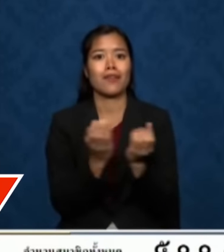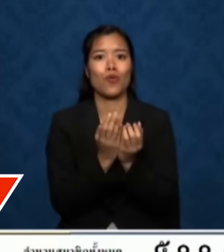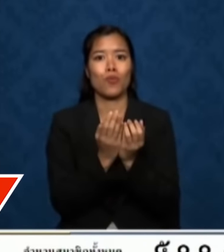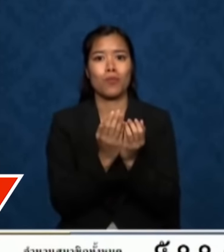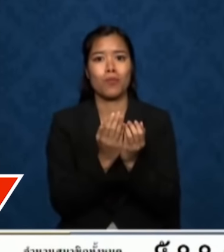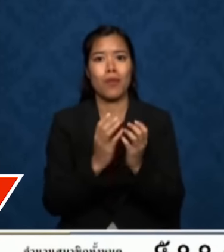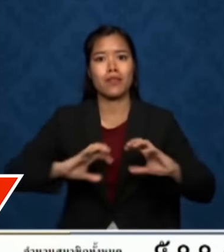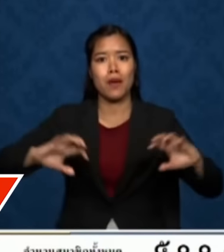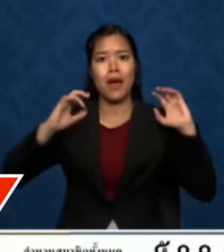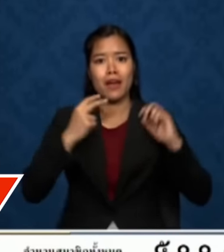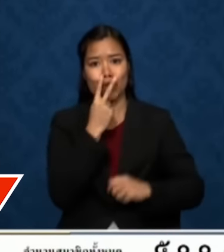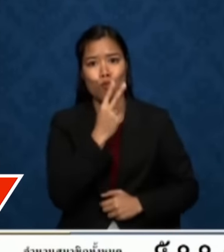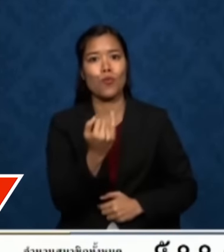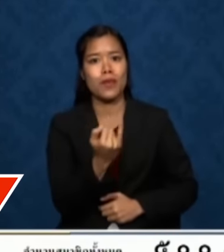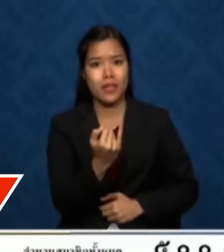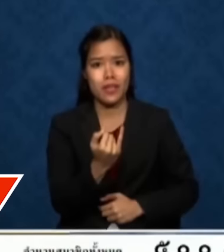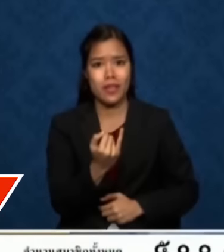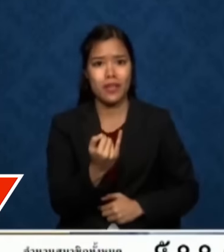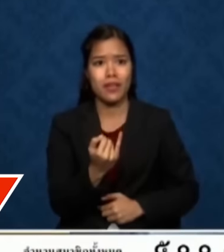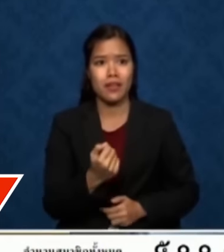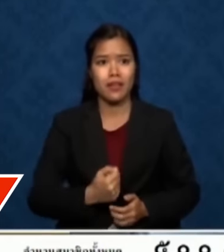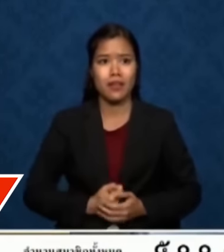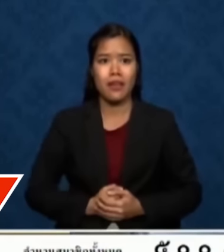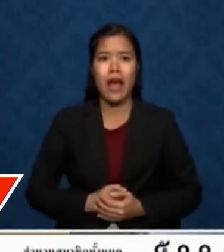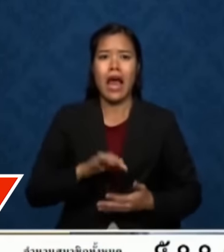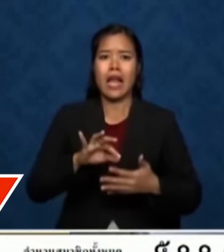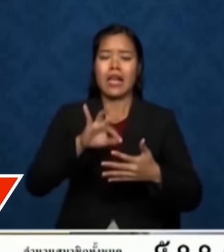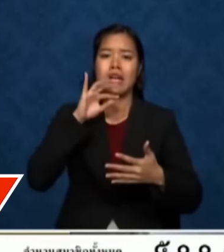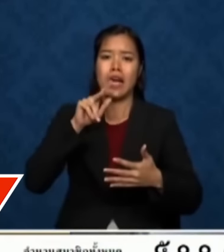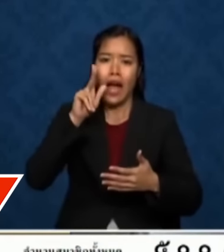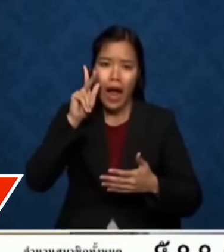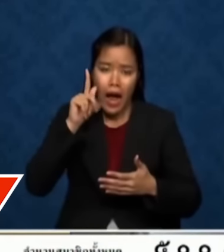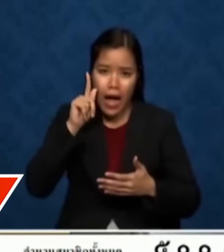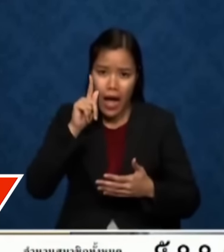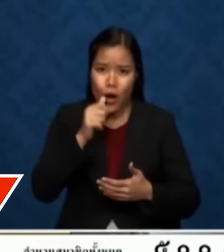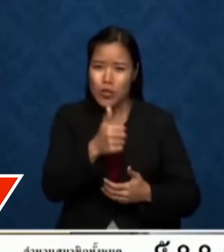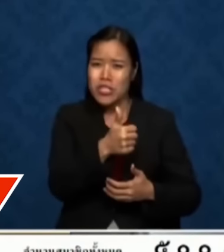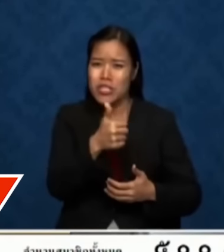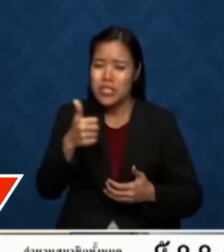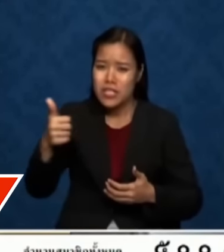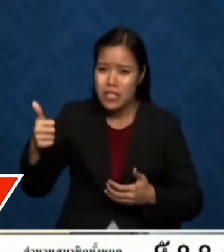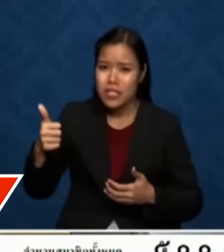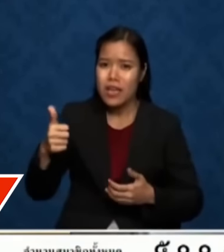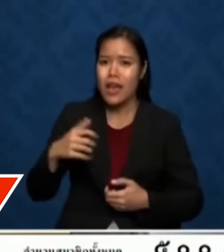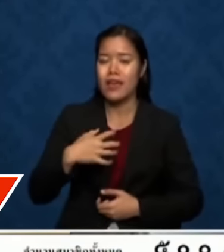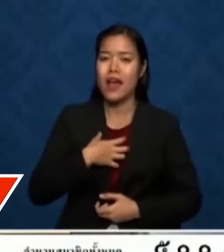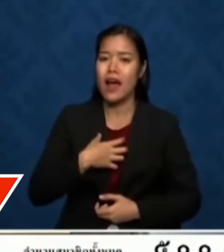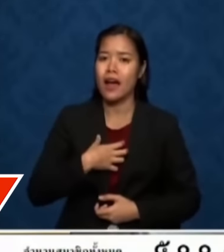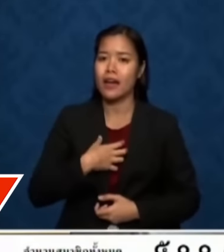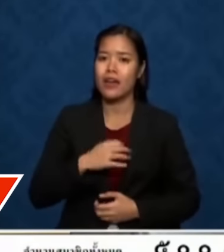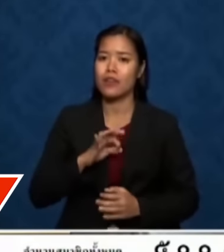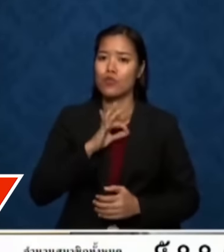จริงชัดๆค่ะท่านเลือกนำเสนอแต่ข่าวด้านเดียวที่ท่านพอใจเท่านั้น